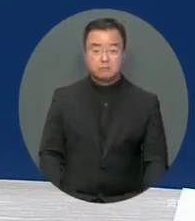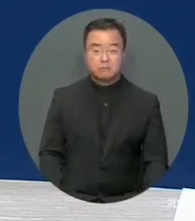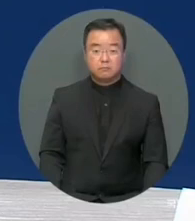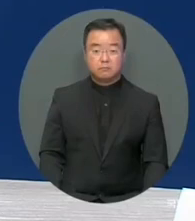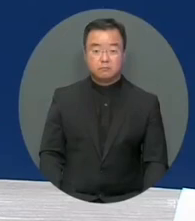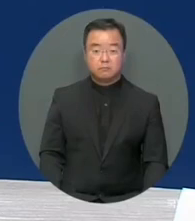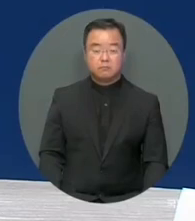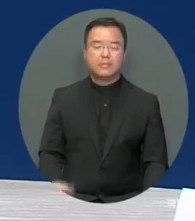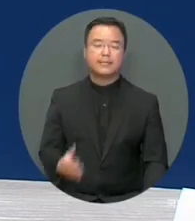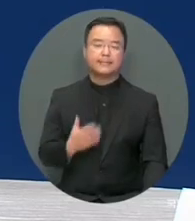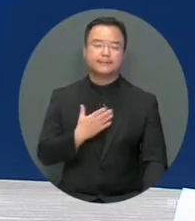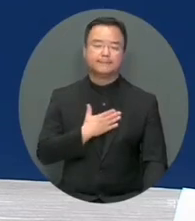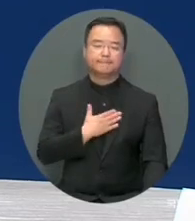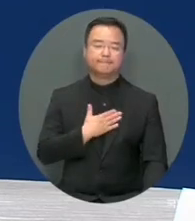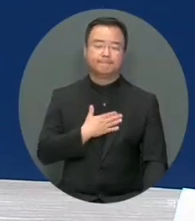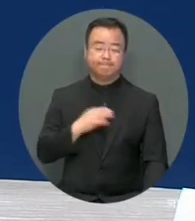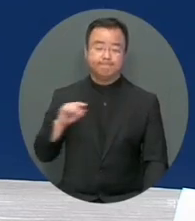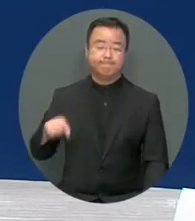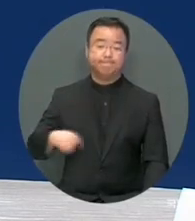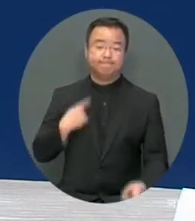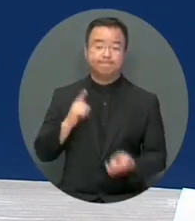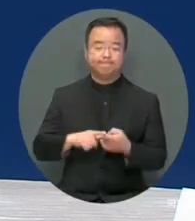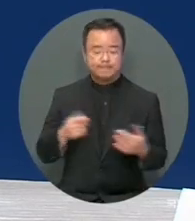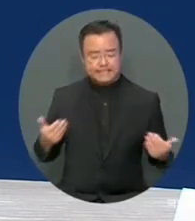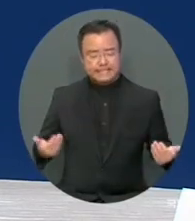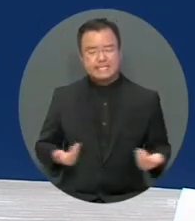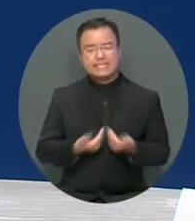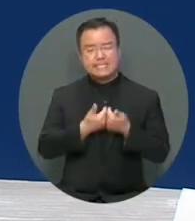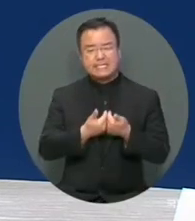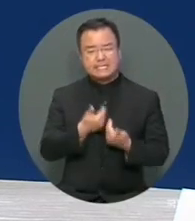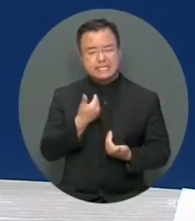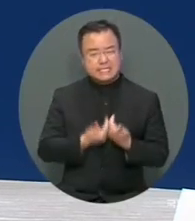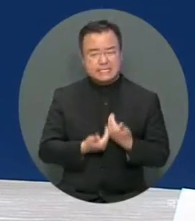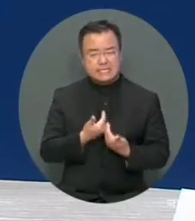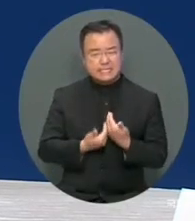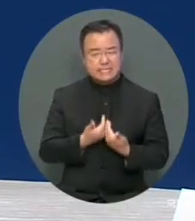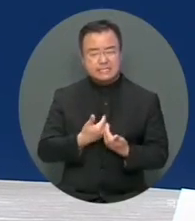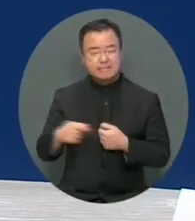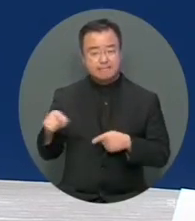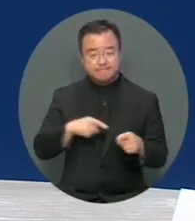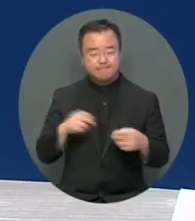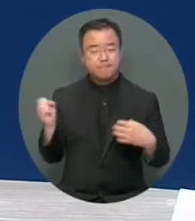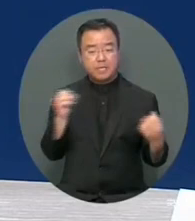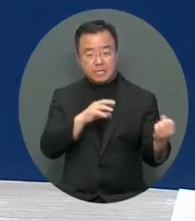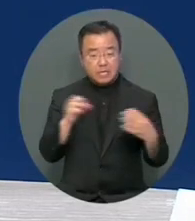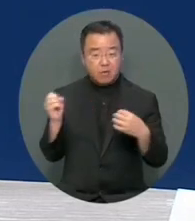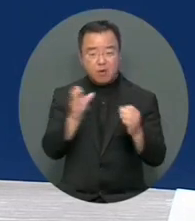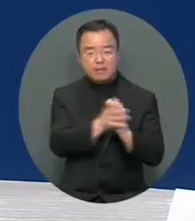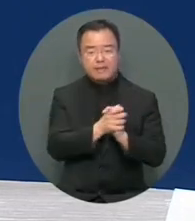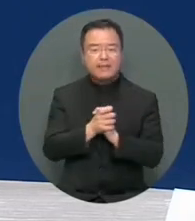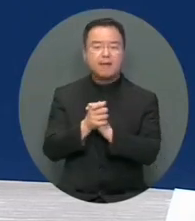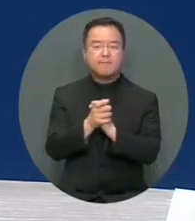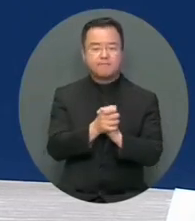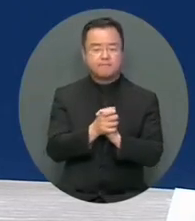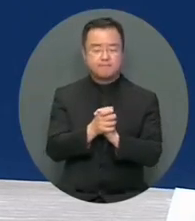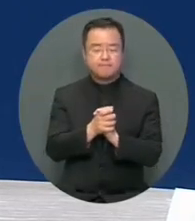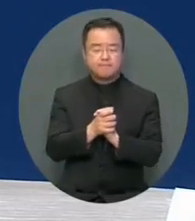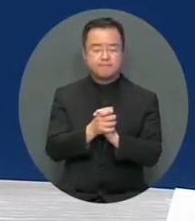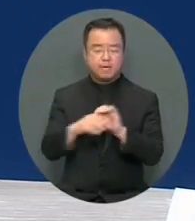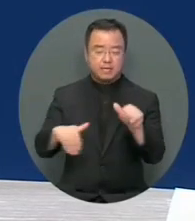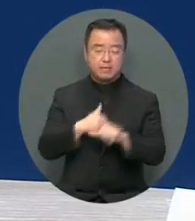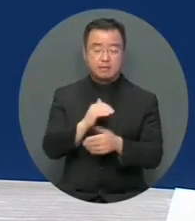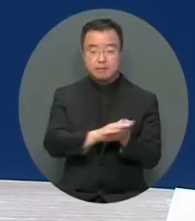제 나름대로 이러한 대립과 갈등의 정치를 대화와 타협의 정치로 바꾸기 위해서